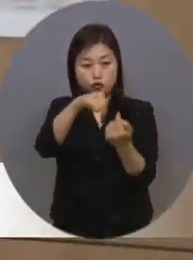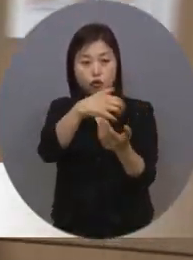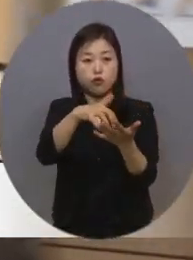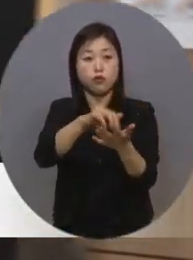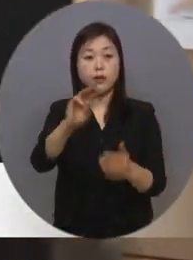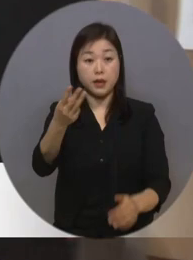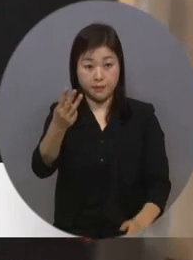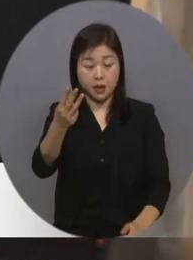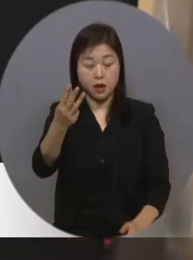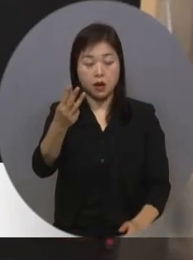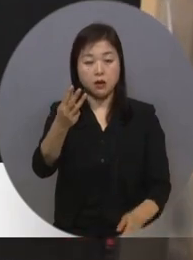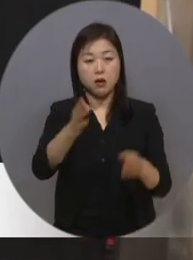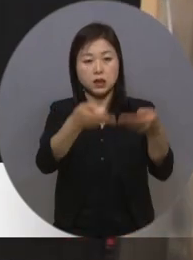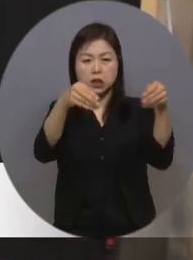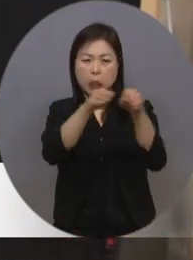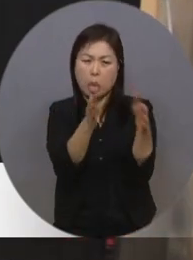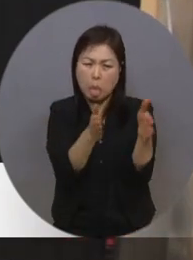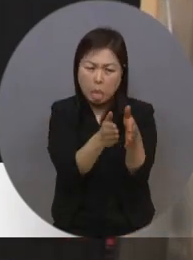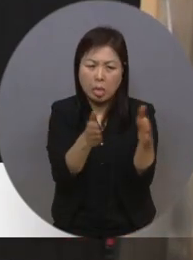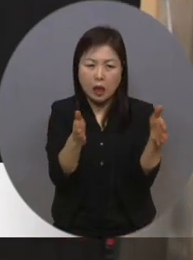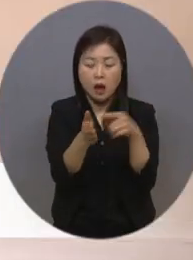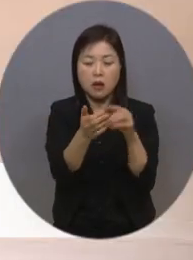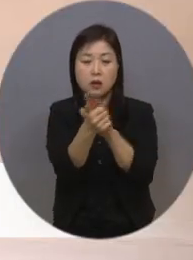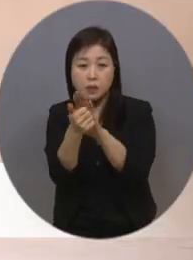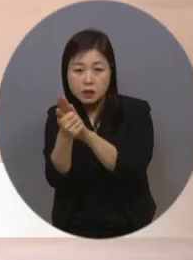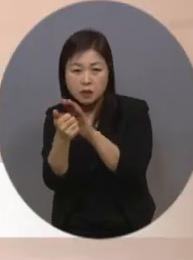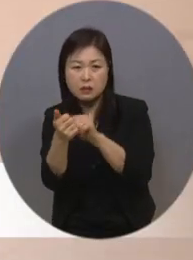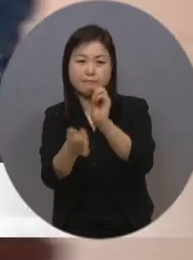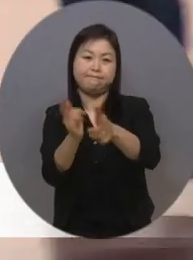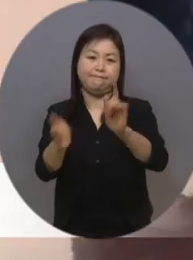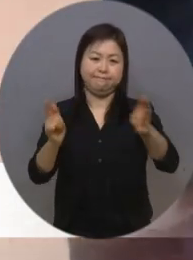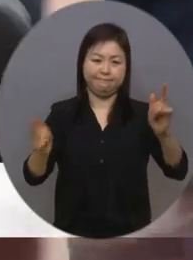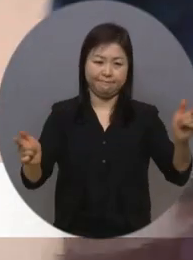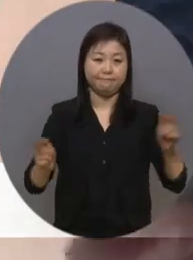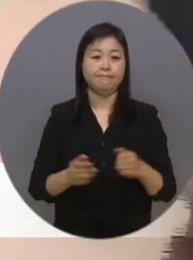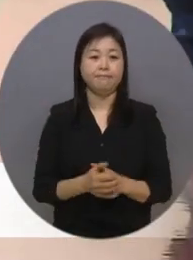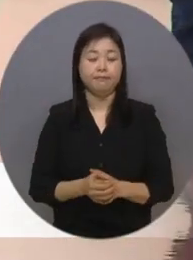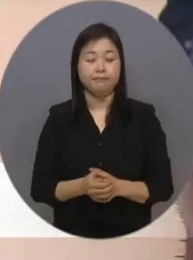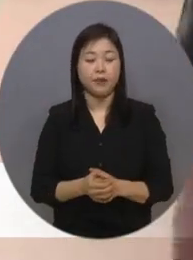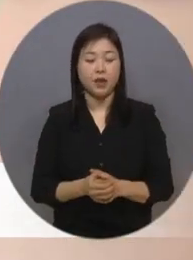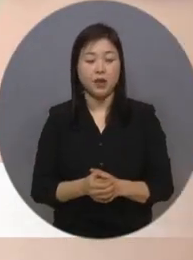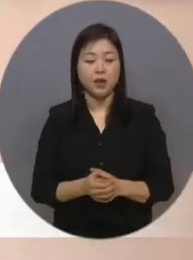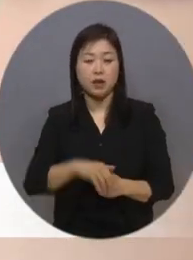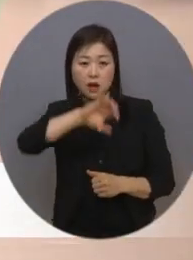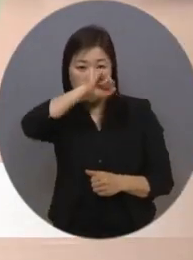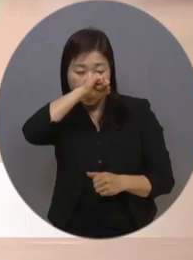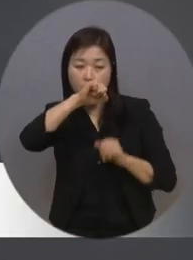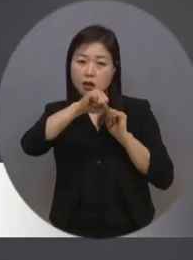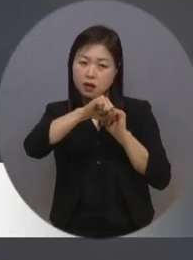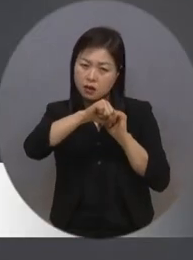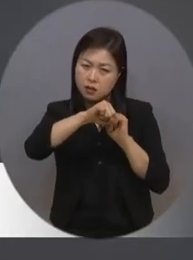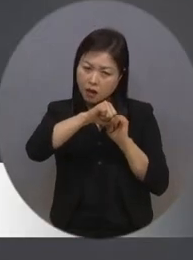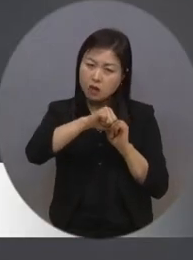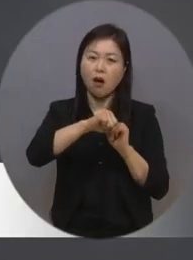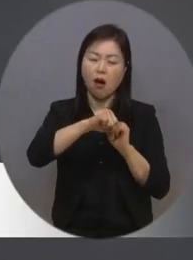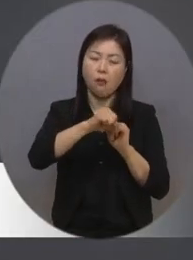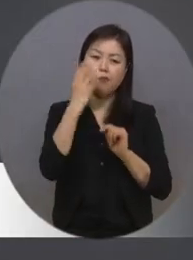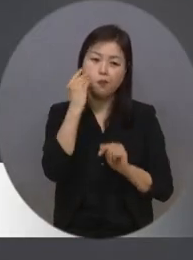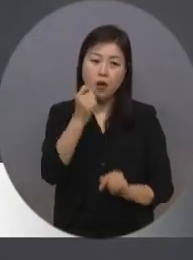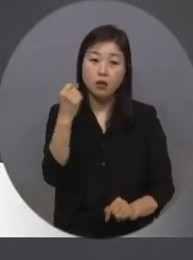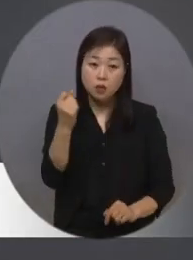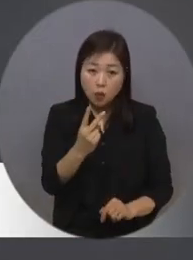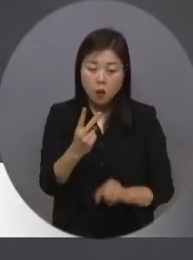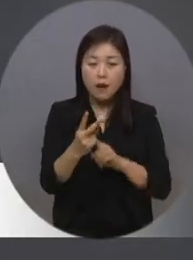있지만 시설의 규모나 서비스의 질적 수준은 센터마다 격차가 있어 재정 건전성과 종사자